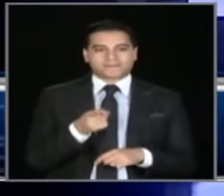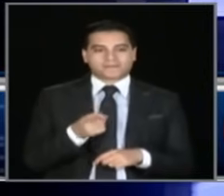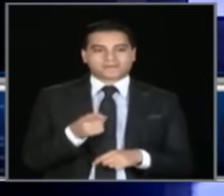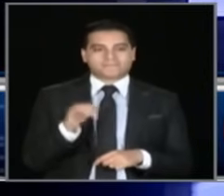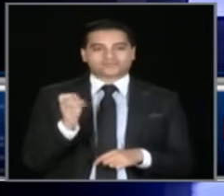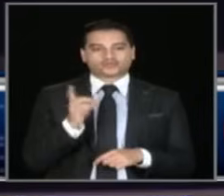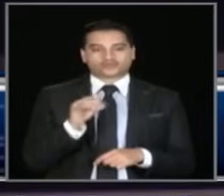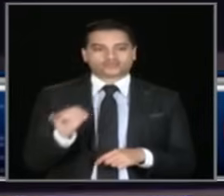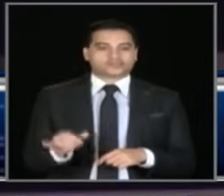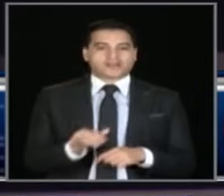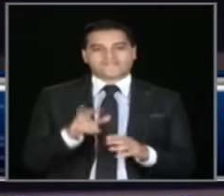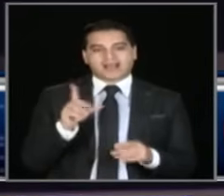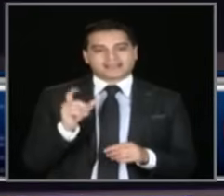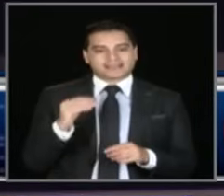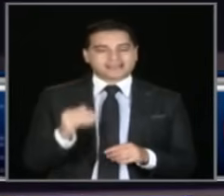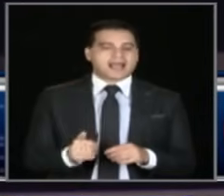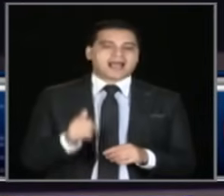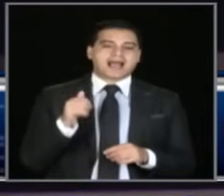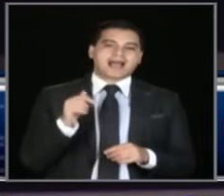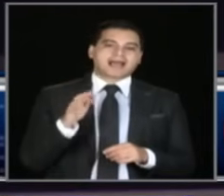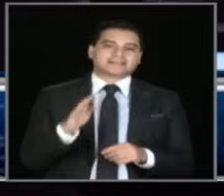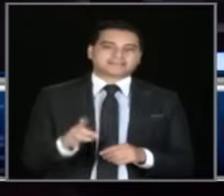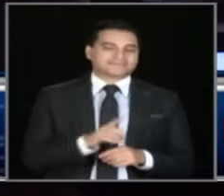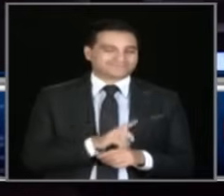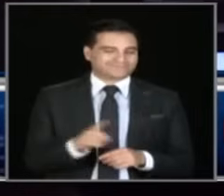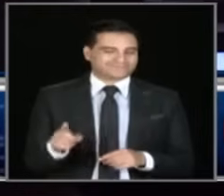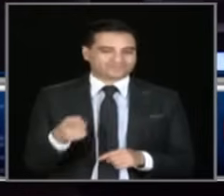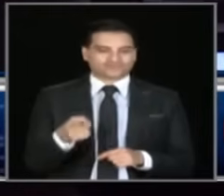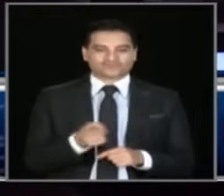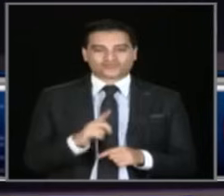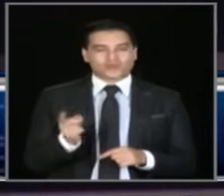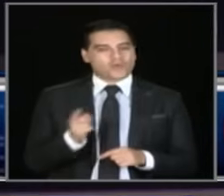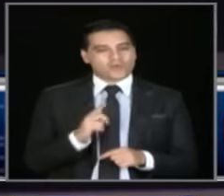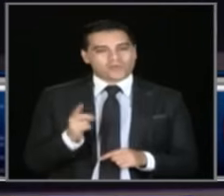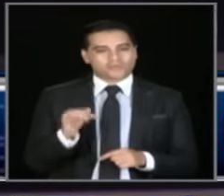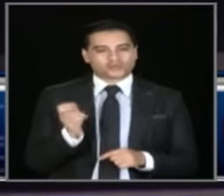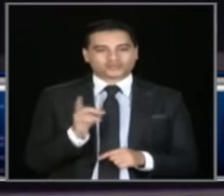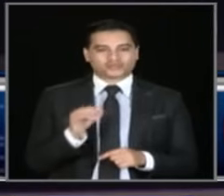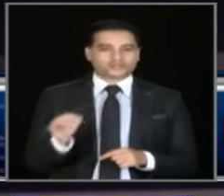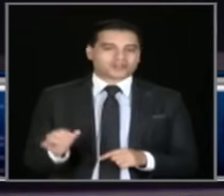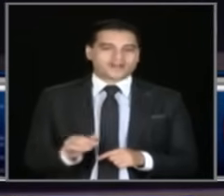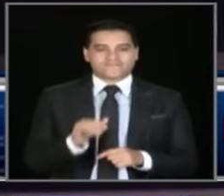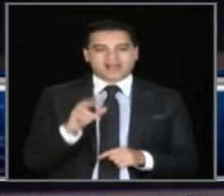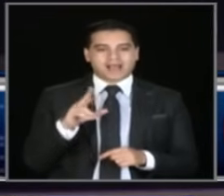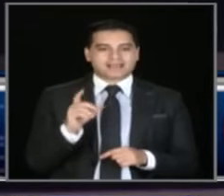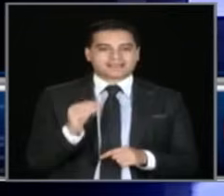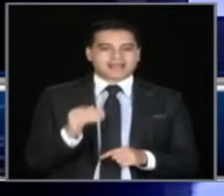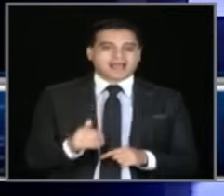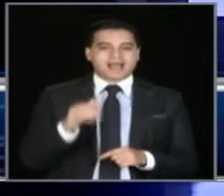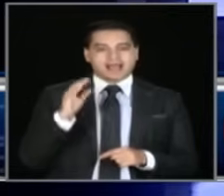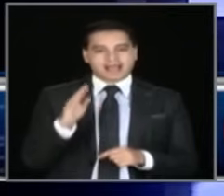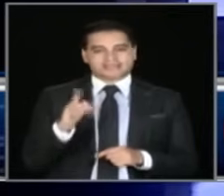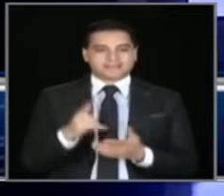مصطفى النحاس. لا يا راجل، هو في الخمسينات أصلا. مصطفى النحاس ما تولاش الوزارة بعد